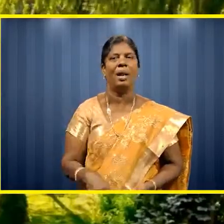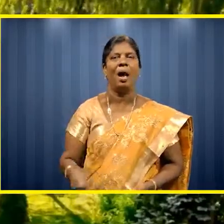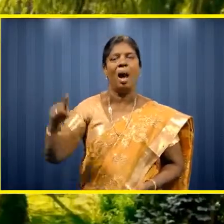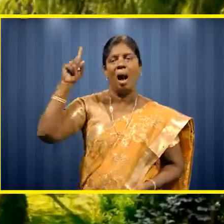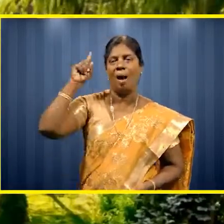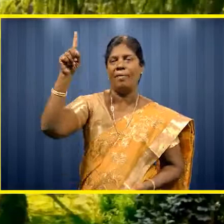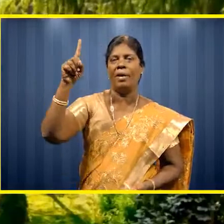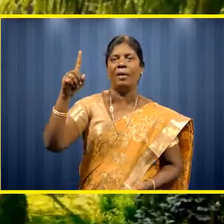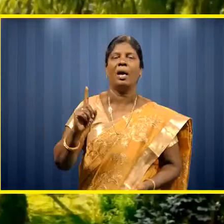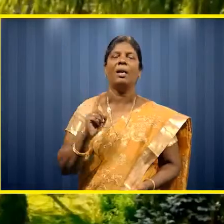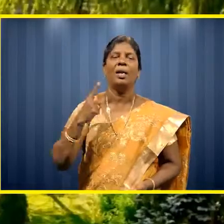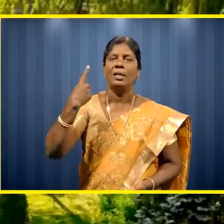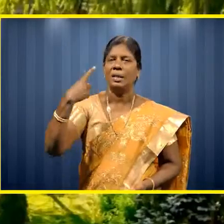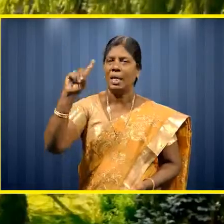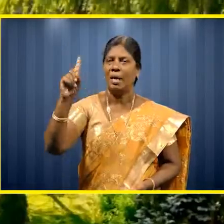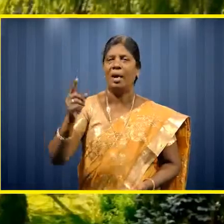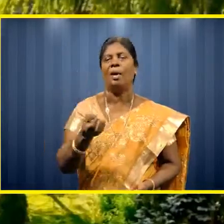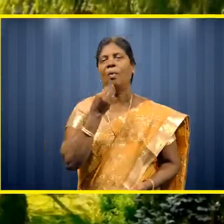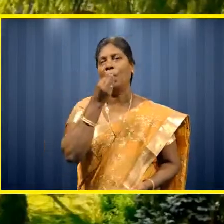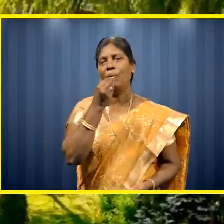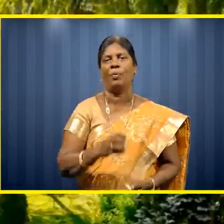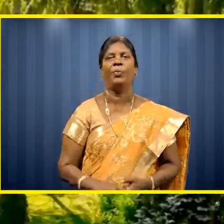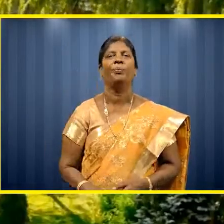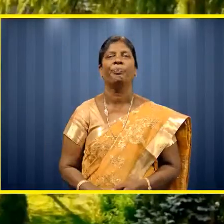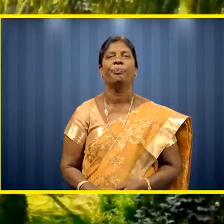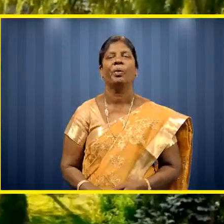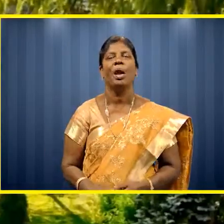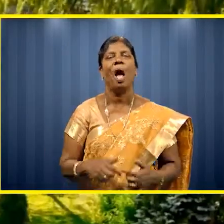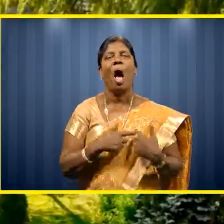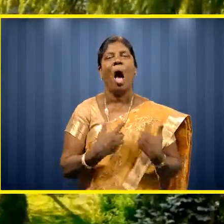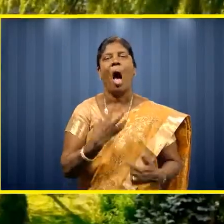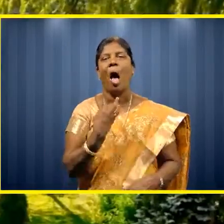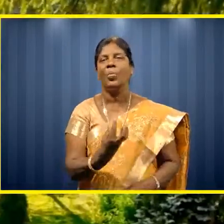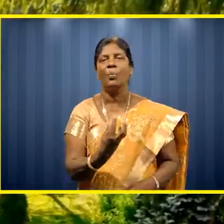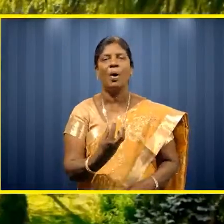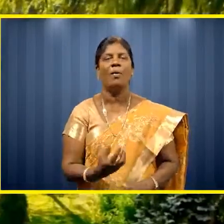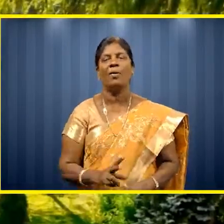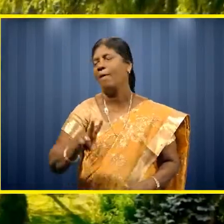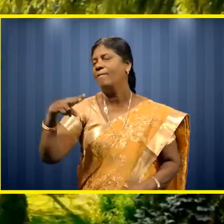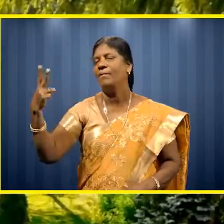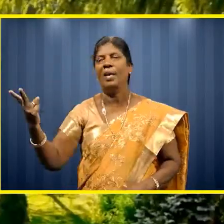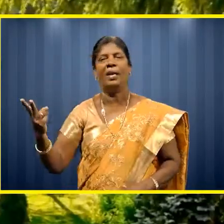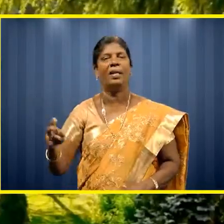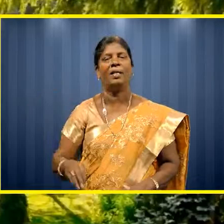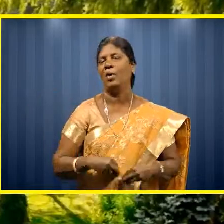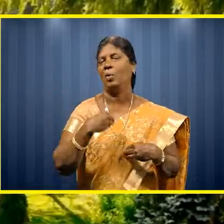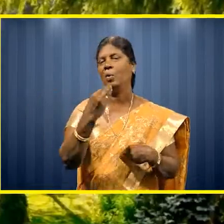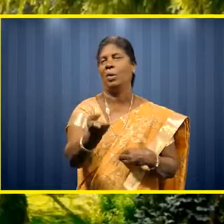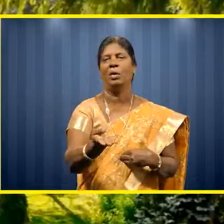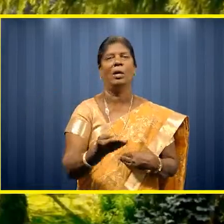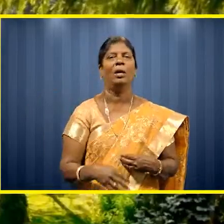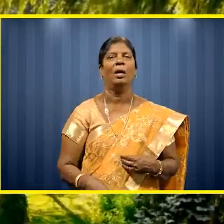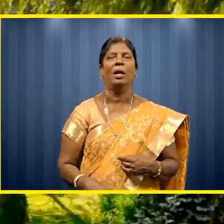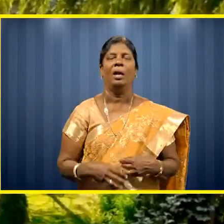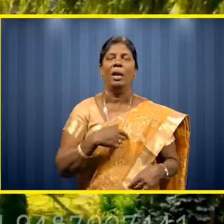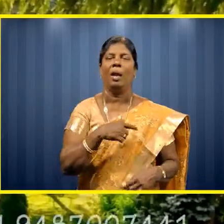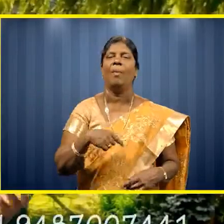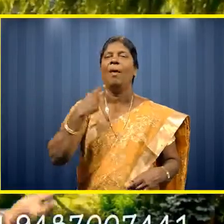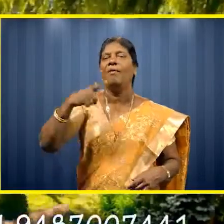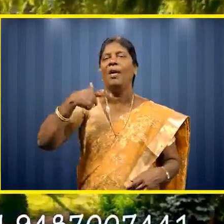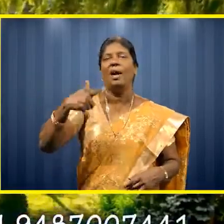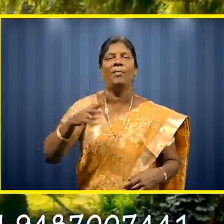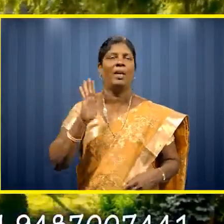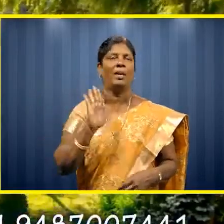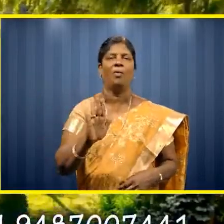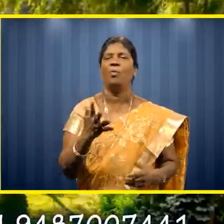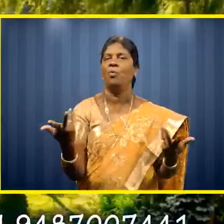ஏனென்றால் அவர்தான் அதற்கு சரியான உணவு. ஆத்மாவுக்கு வேறு எந்த உணவையும் கொடுத்து நீங்கள் அதை